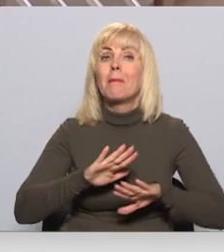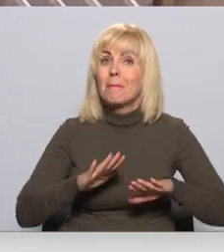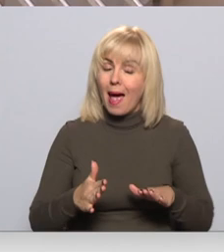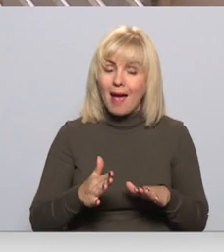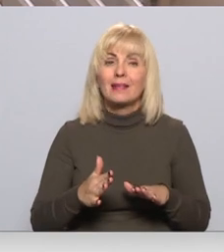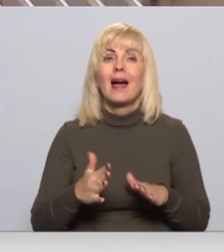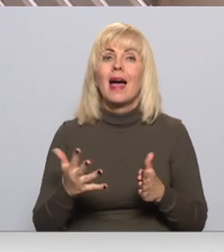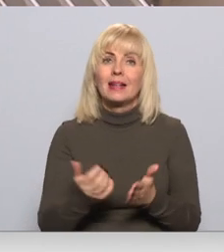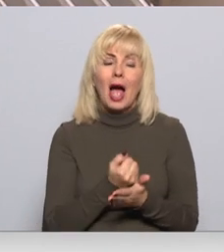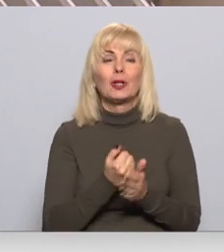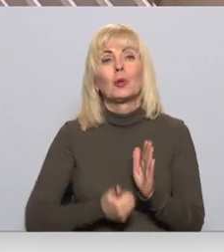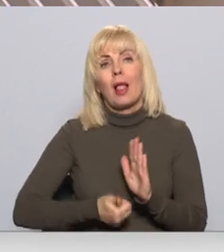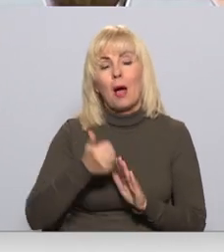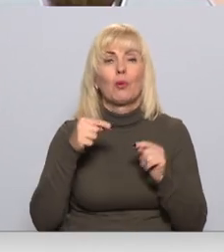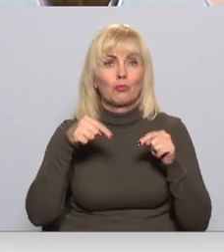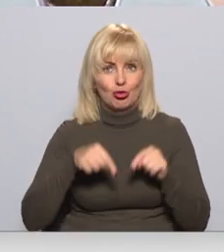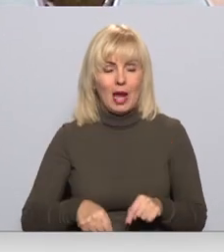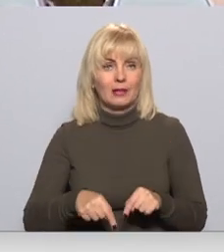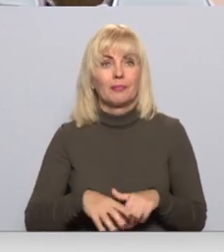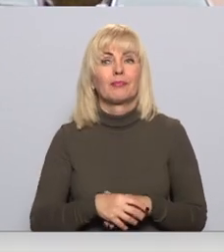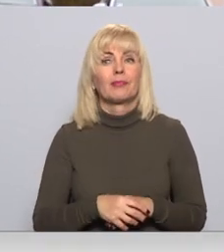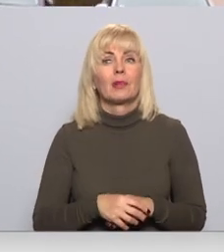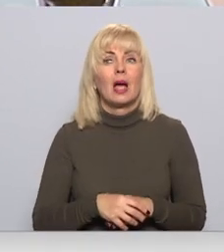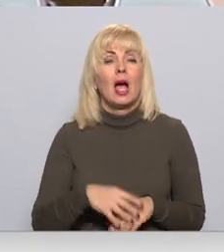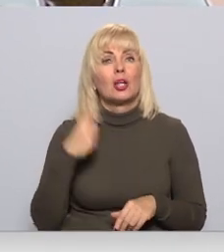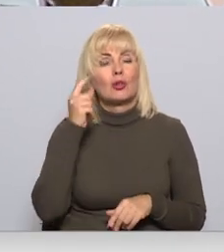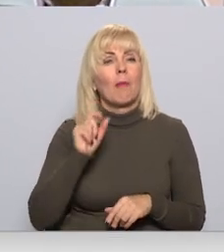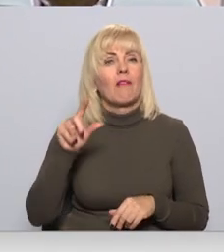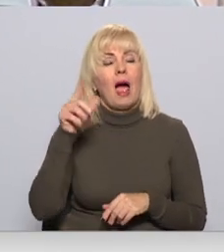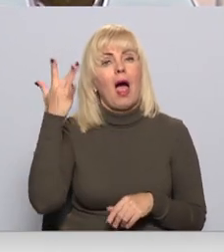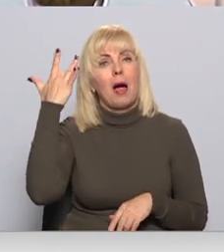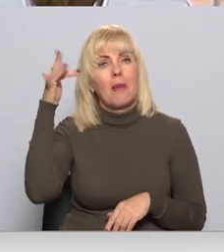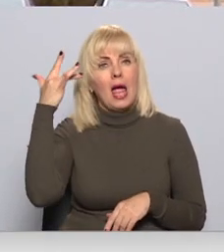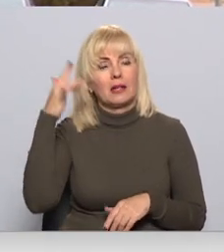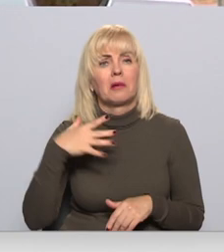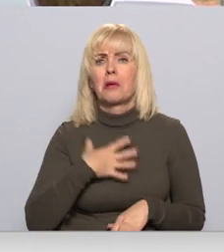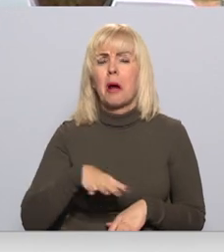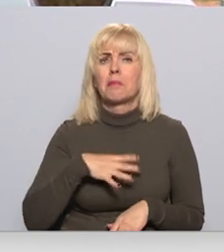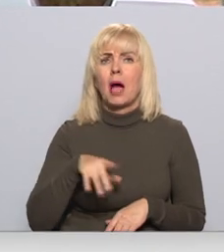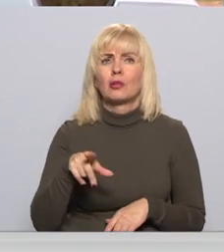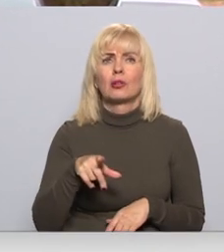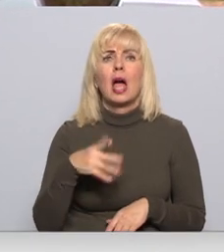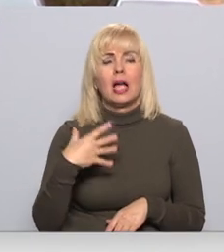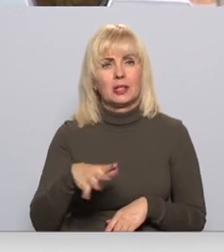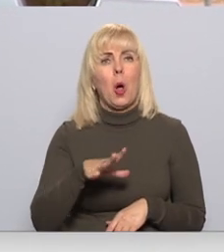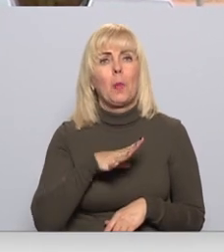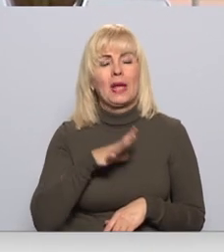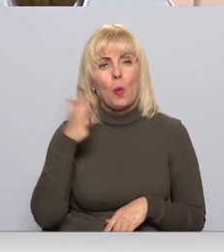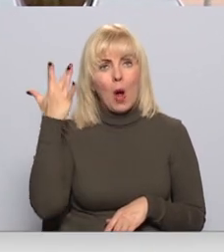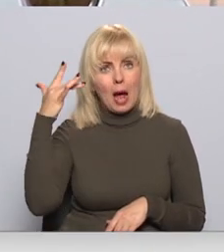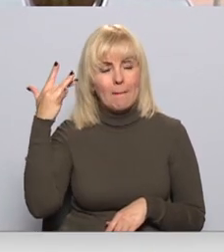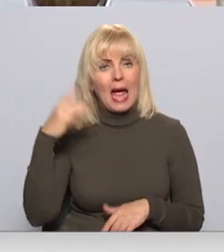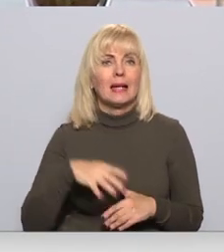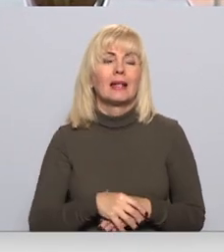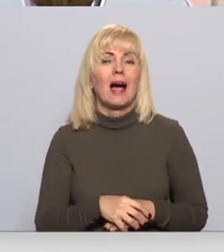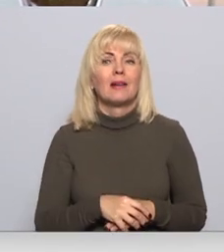ir jāatrod tas labums arī šeit. No Amerikas, domāju, vairāk. Kāpēc? Jo es jau tur pabijis, tā kā